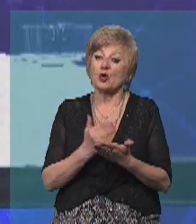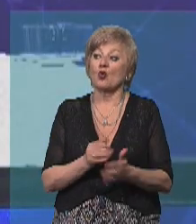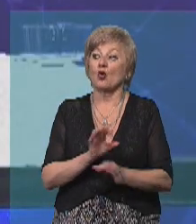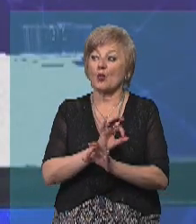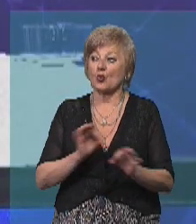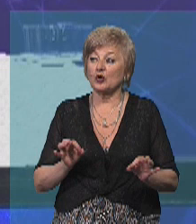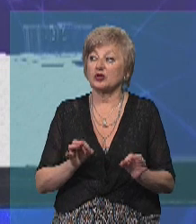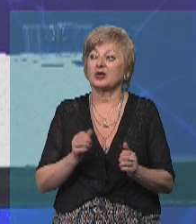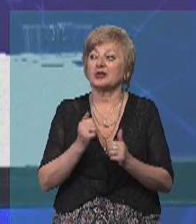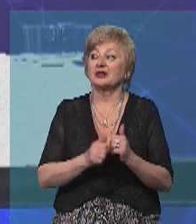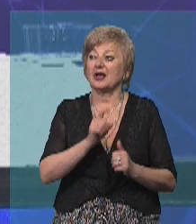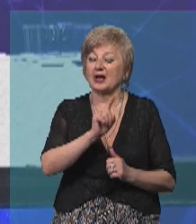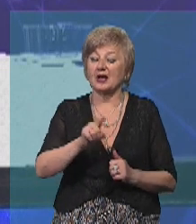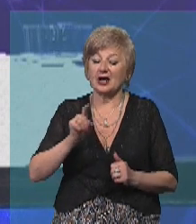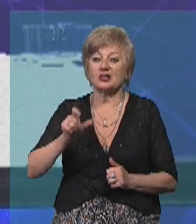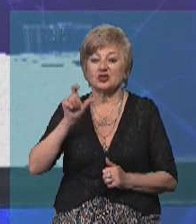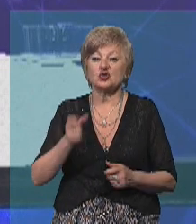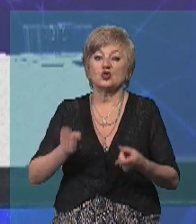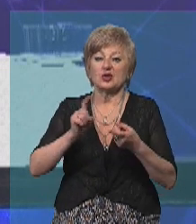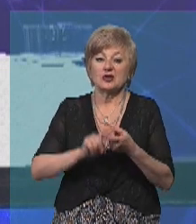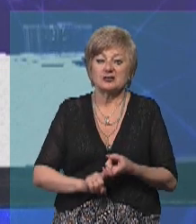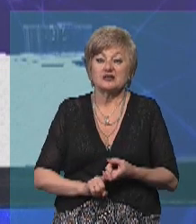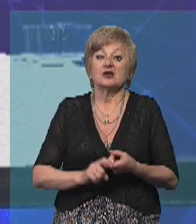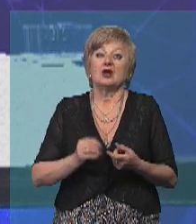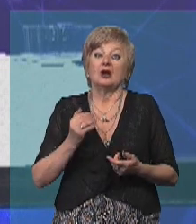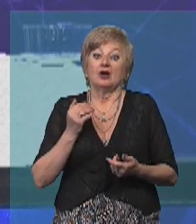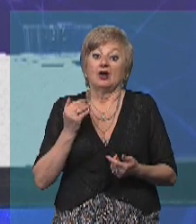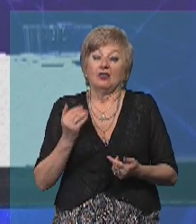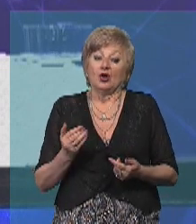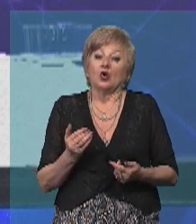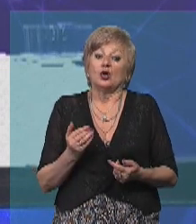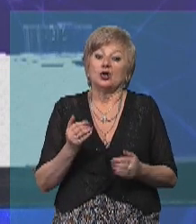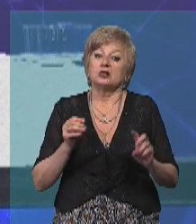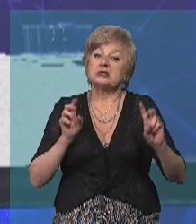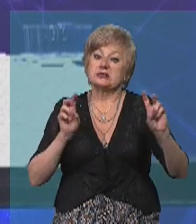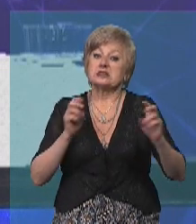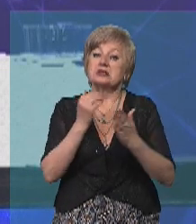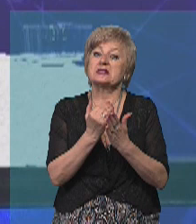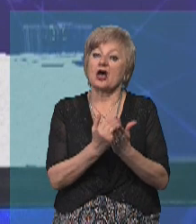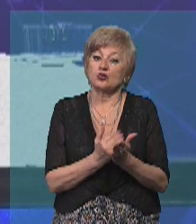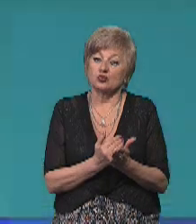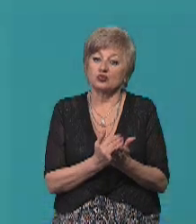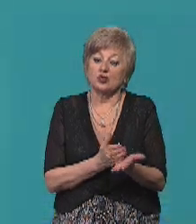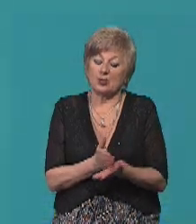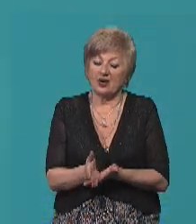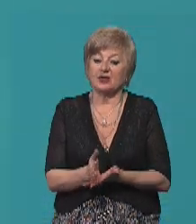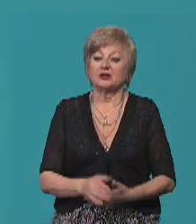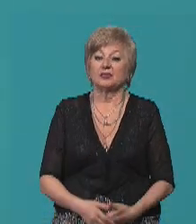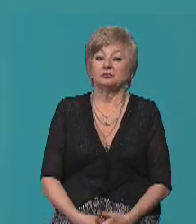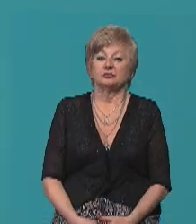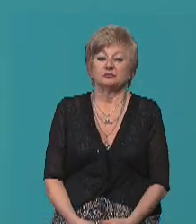зрозуміла кожному, кожній людині, в незалежності від її рівня освіти, соціального статусу, бекграунду тощо.